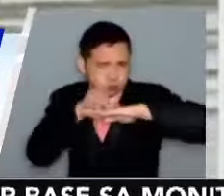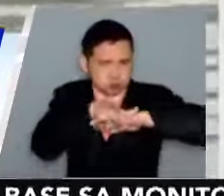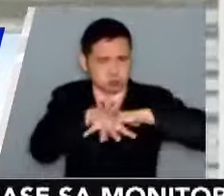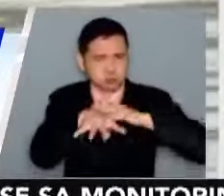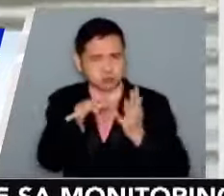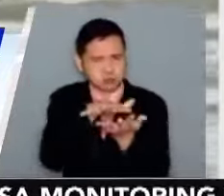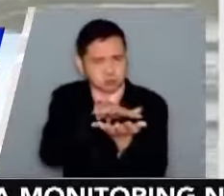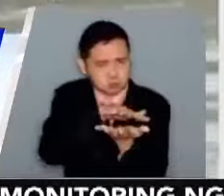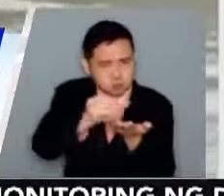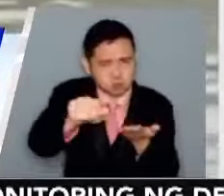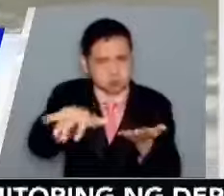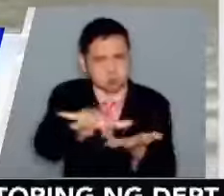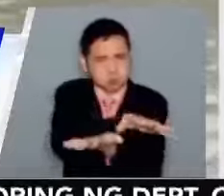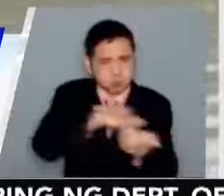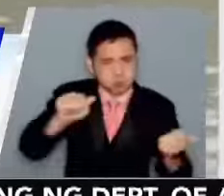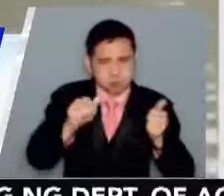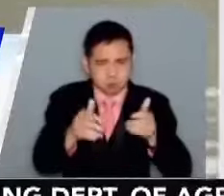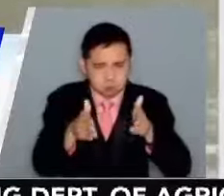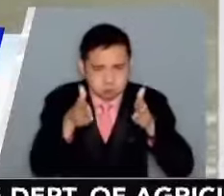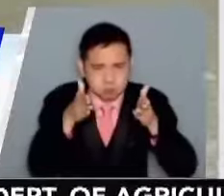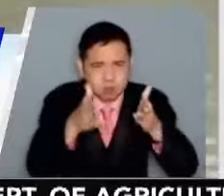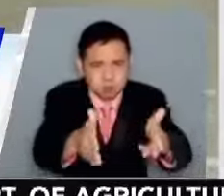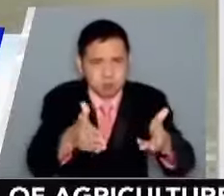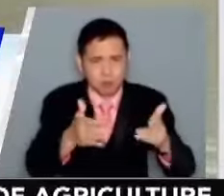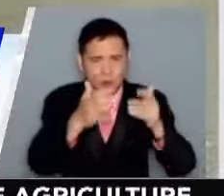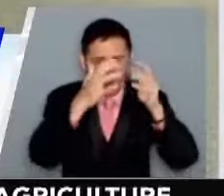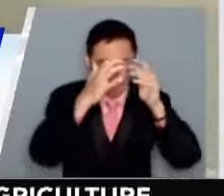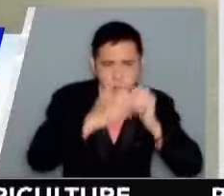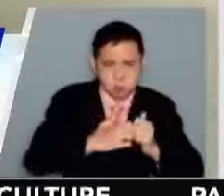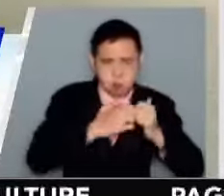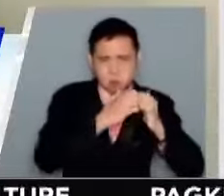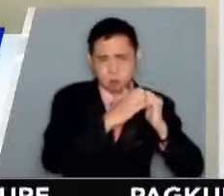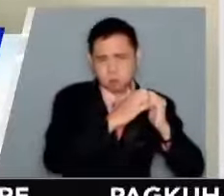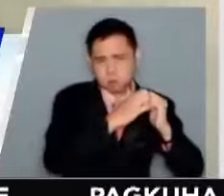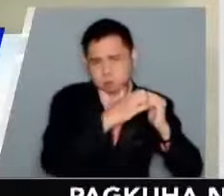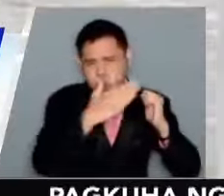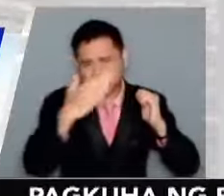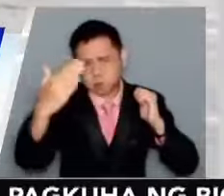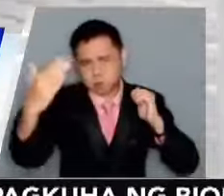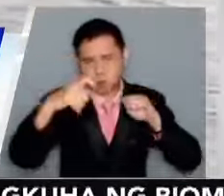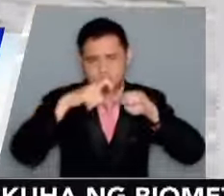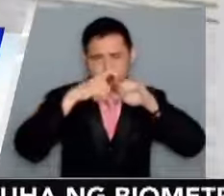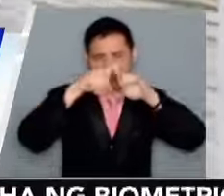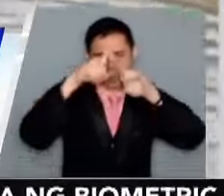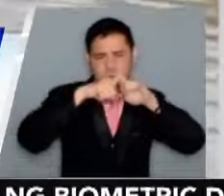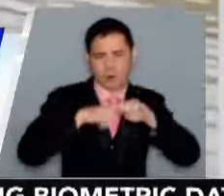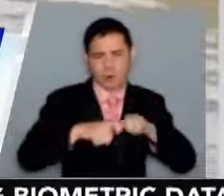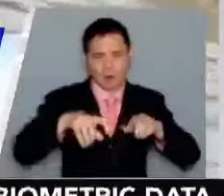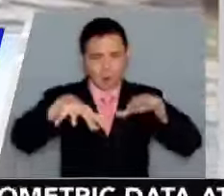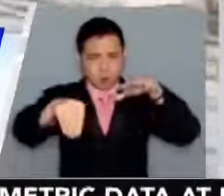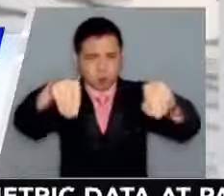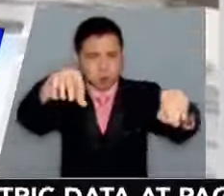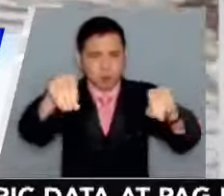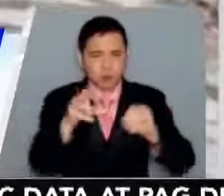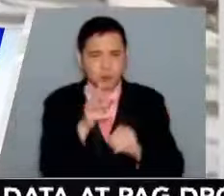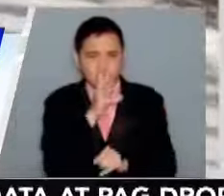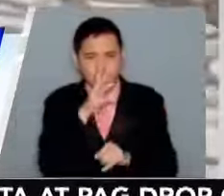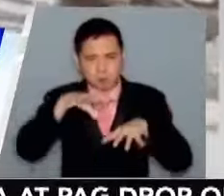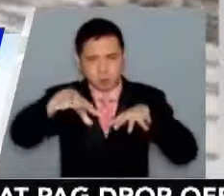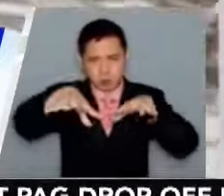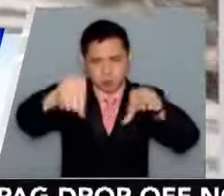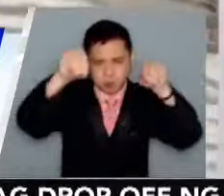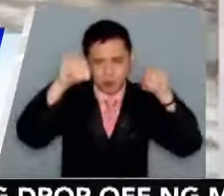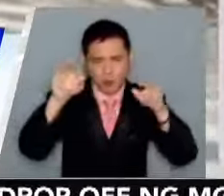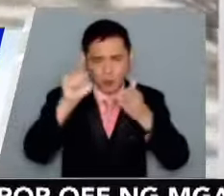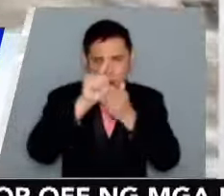kalsada at gusali. Inaasahan ding mawawala ng kuryente at tubig na tatagal ng ilang araw o linggo. Pinalilikas